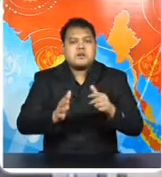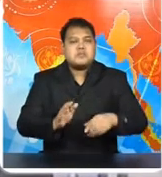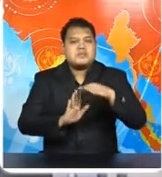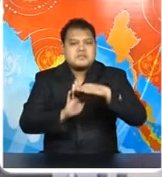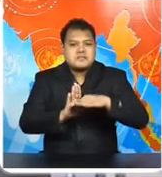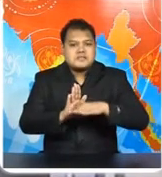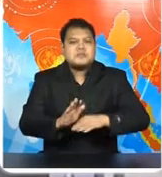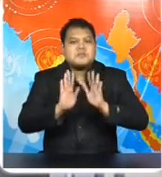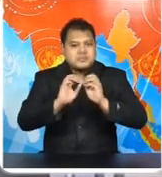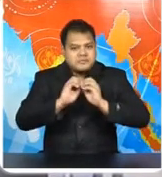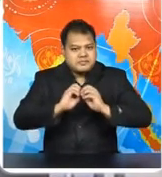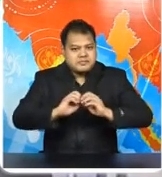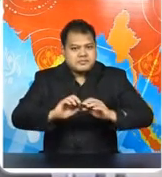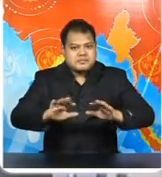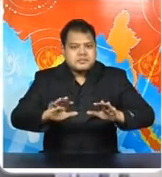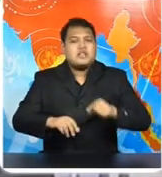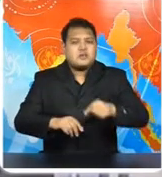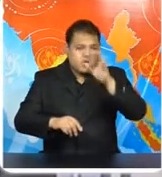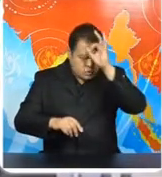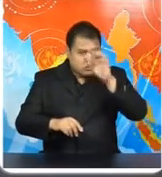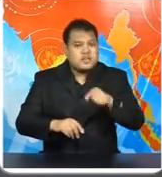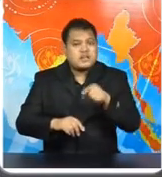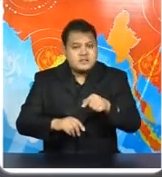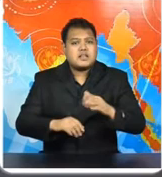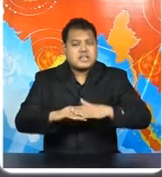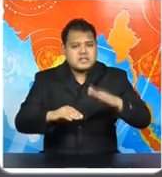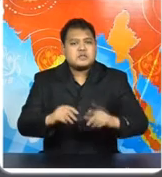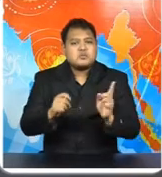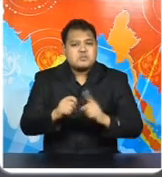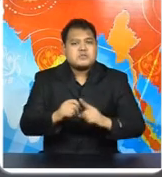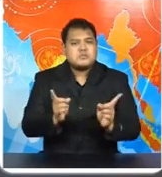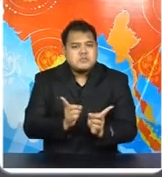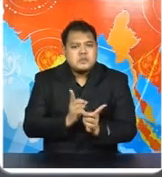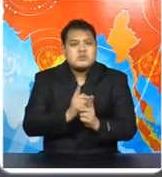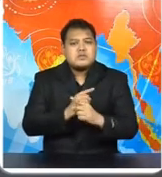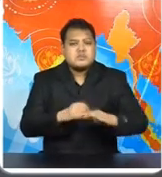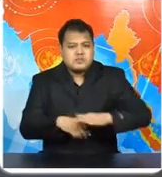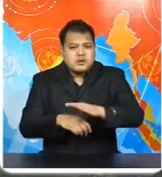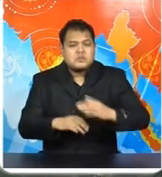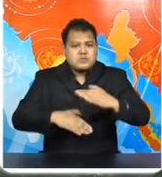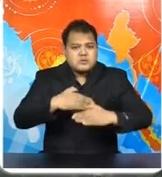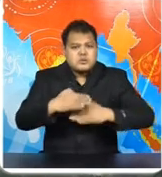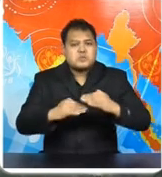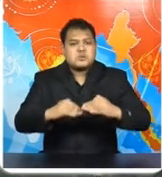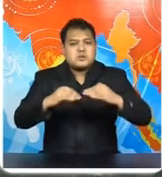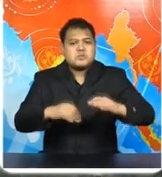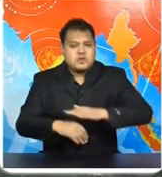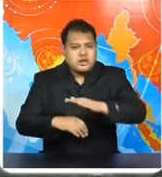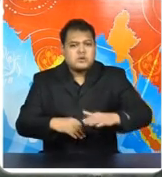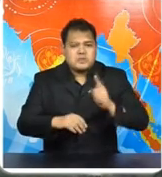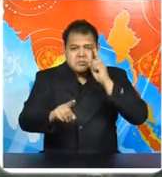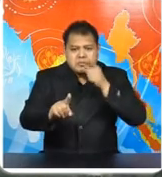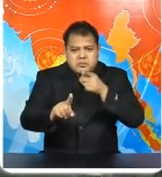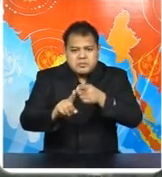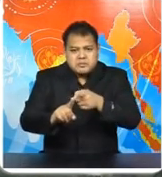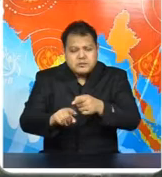န်းဟာအရှိတောင်အရှတစ်ခုလုံးရဲ့စီးပွားရေးတိုးတက်မှုရခိုင်နှုန်းထက်တောင်များနေတဲ့အကြောင်းလဲအစိုးရခန်းစာမှာဖော်ပြထားပါတယ်